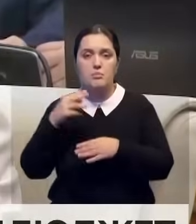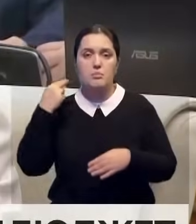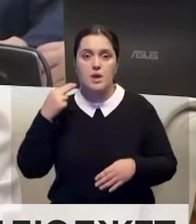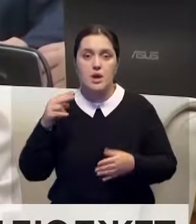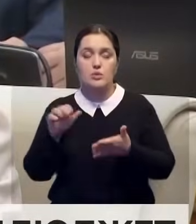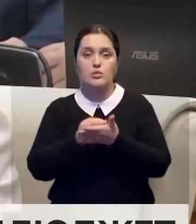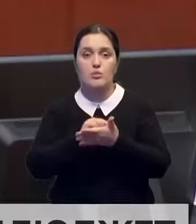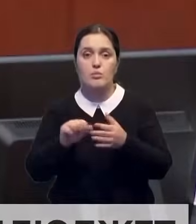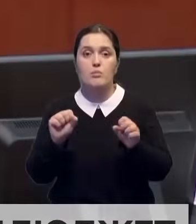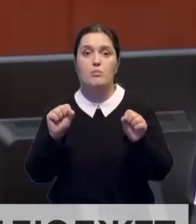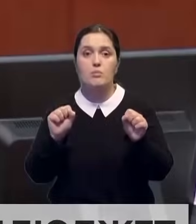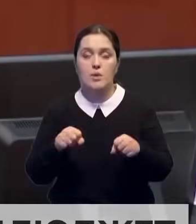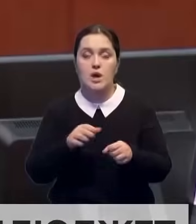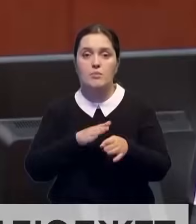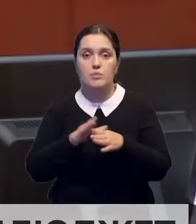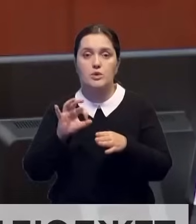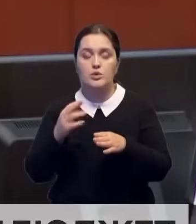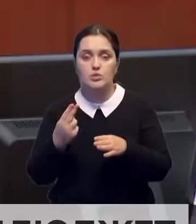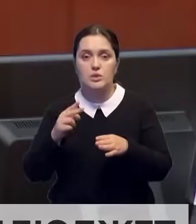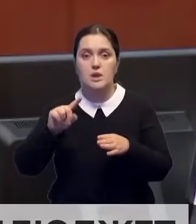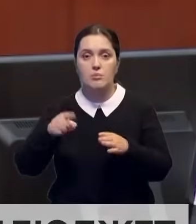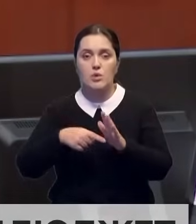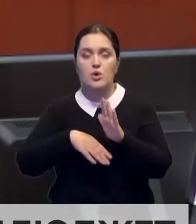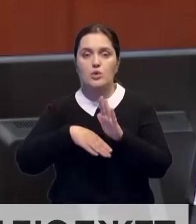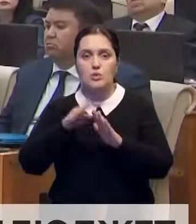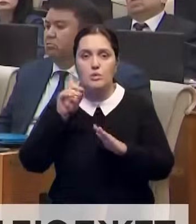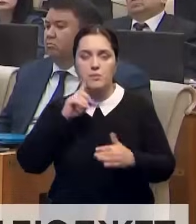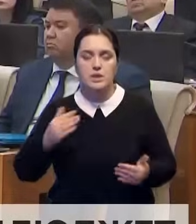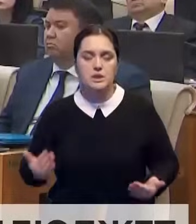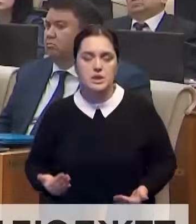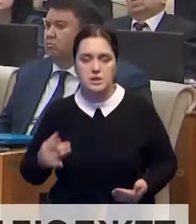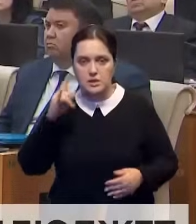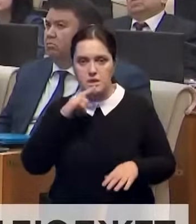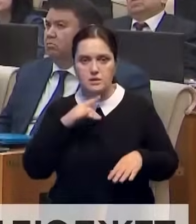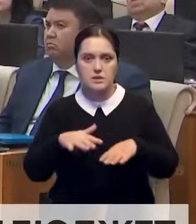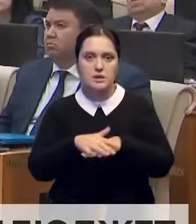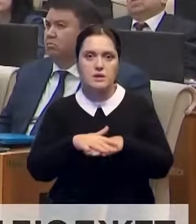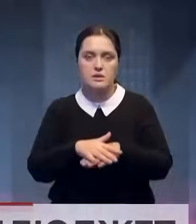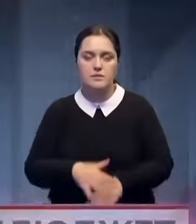Этот документ позволит в полной мере выполнить социальные обязательства и улучшить благосостояние казахстанцев.